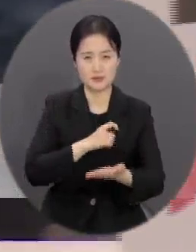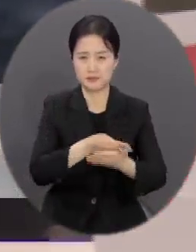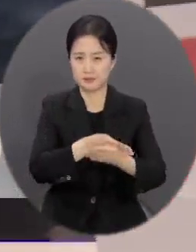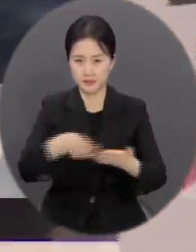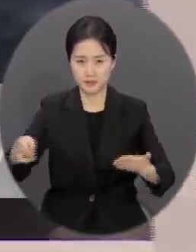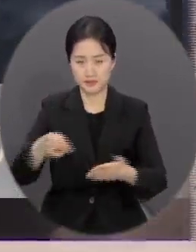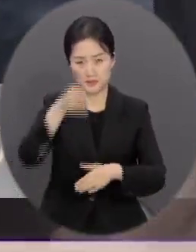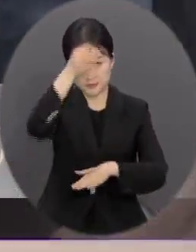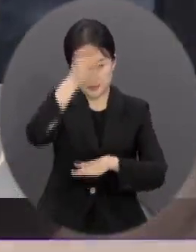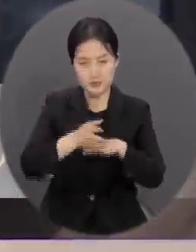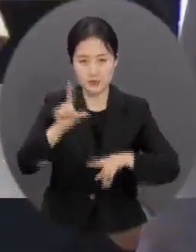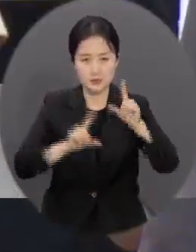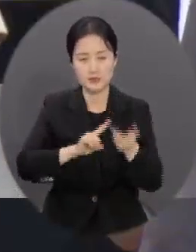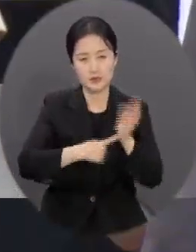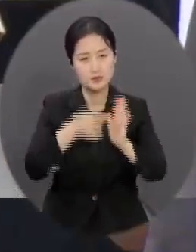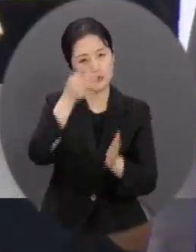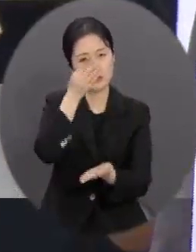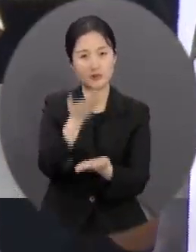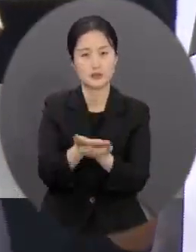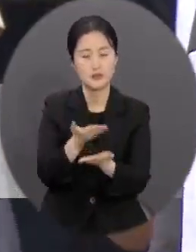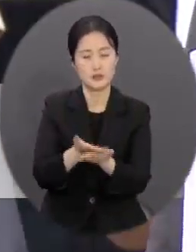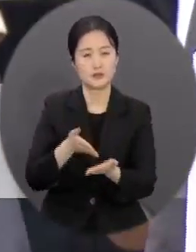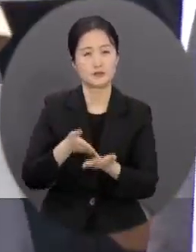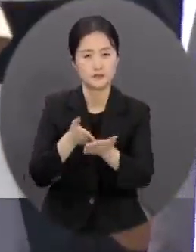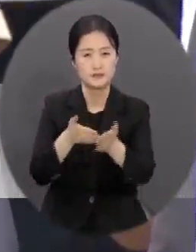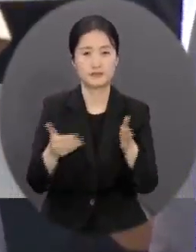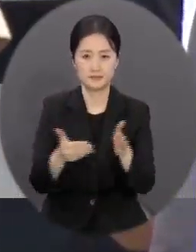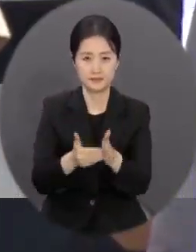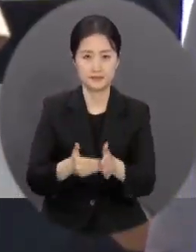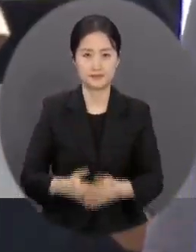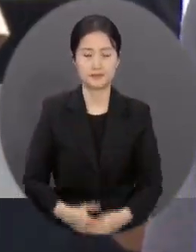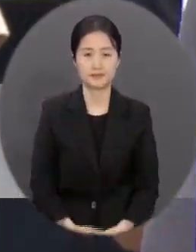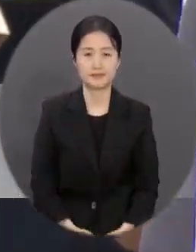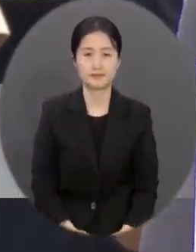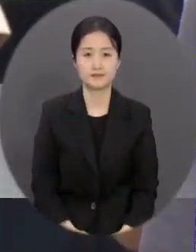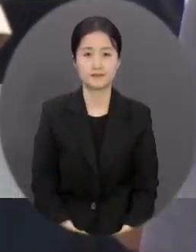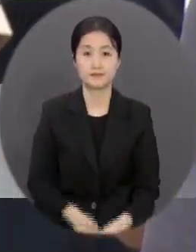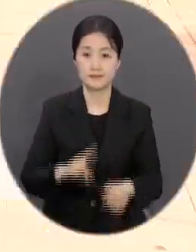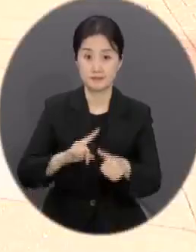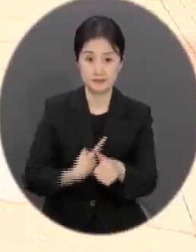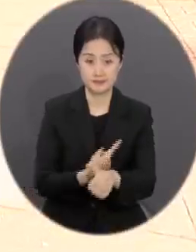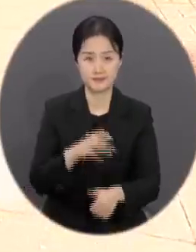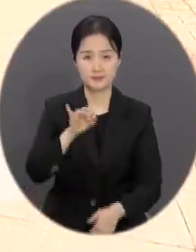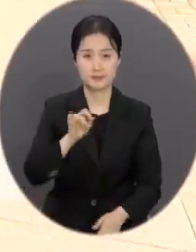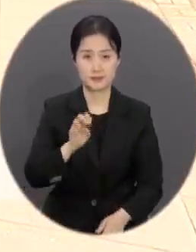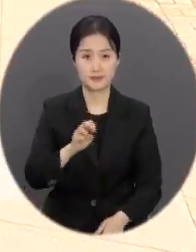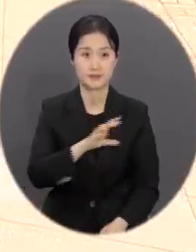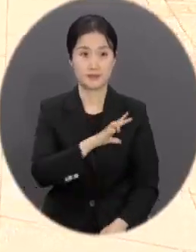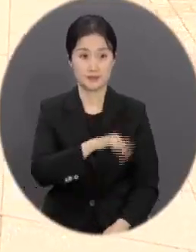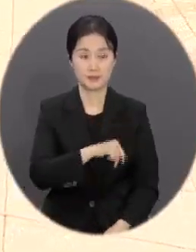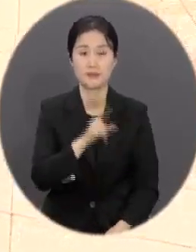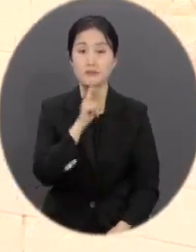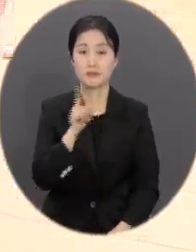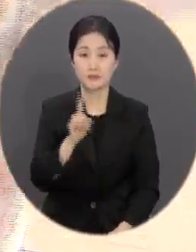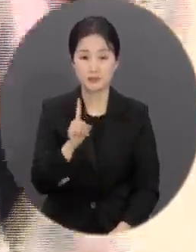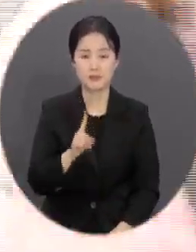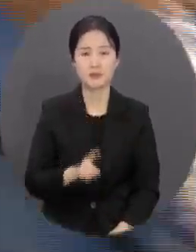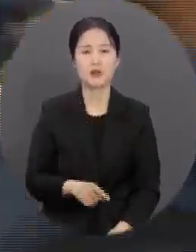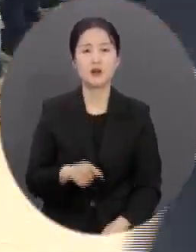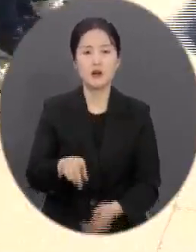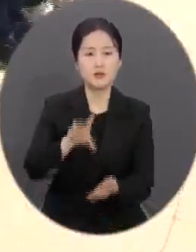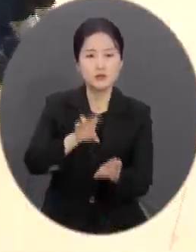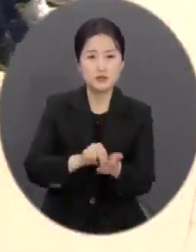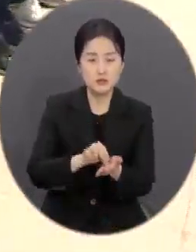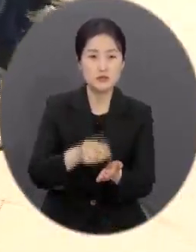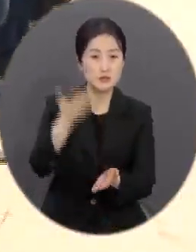보여줄 것을 강력히 촉구한다며 이같이 밝혔습니다. 이에 임 의원은 기자실을 찾아 채무 회수 차원의